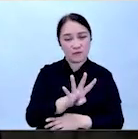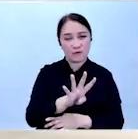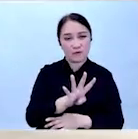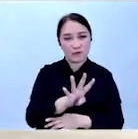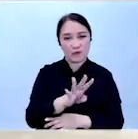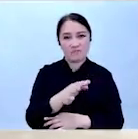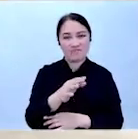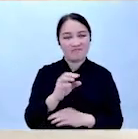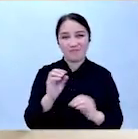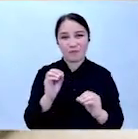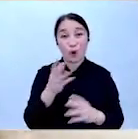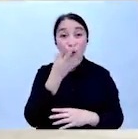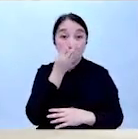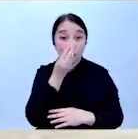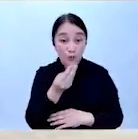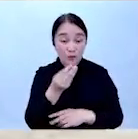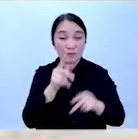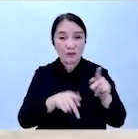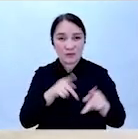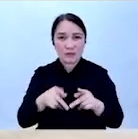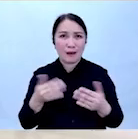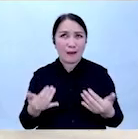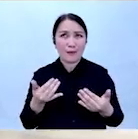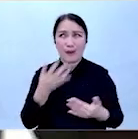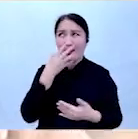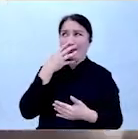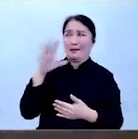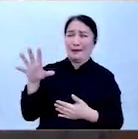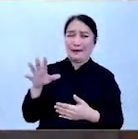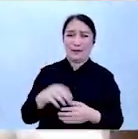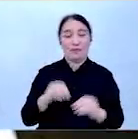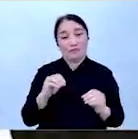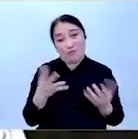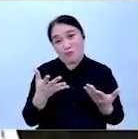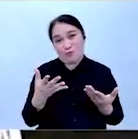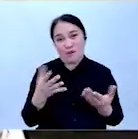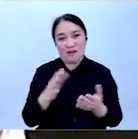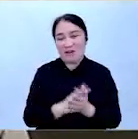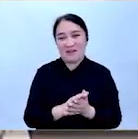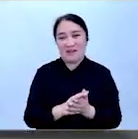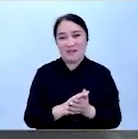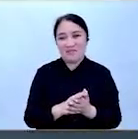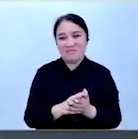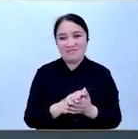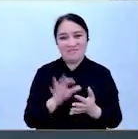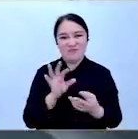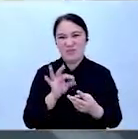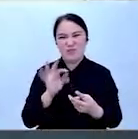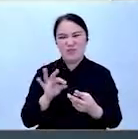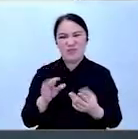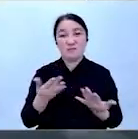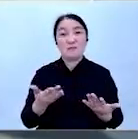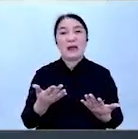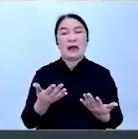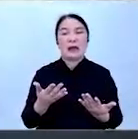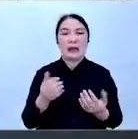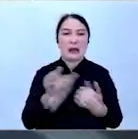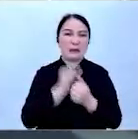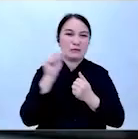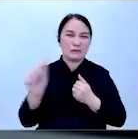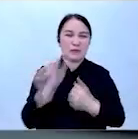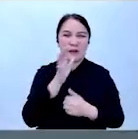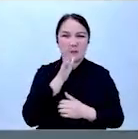tao. Lalo na ang init-init, oh, pero wala kami choice. Malayo yung mom ko, nasa Cavite pa. Ayon sa pamunuan ng